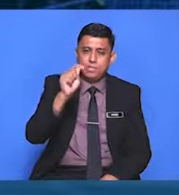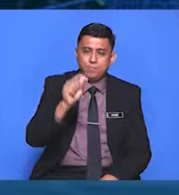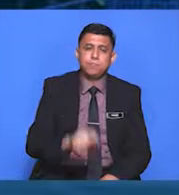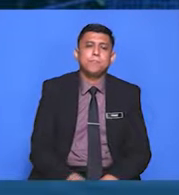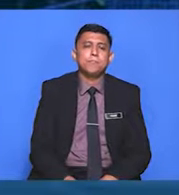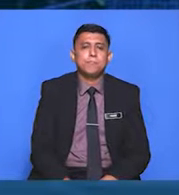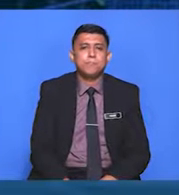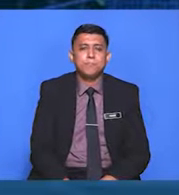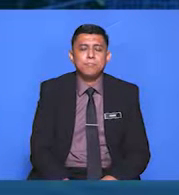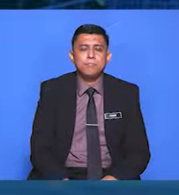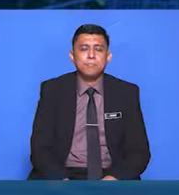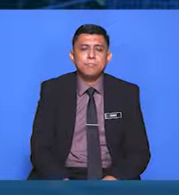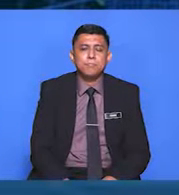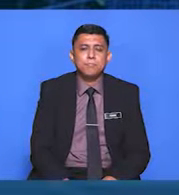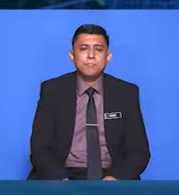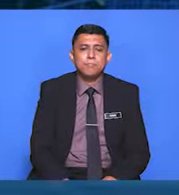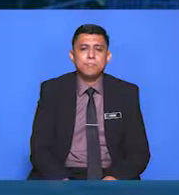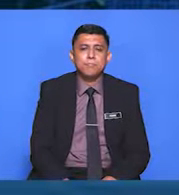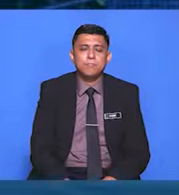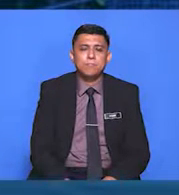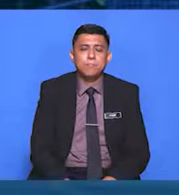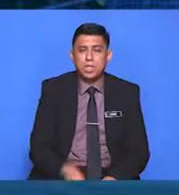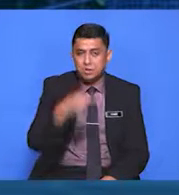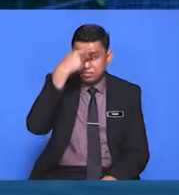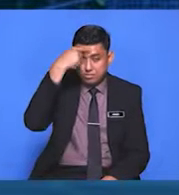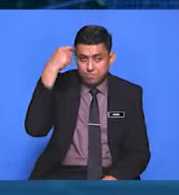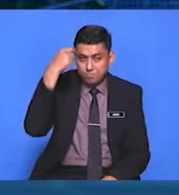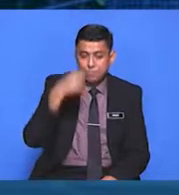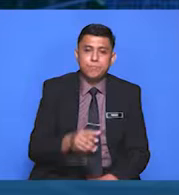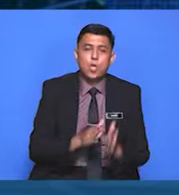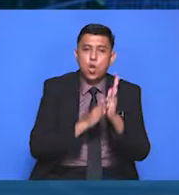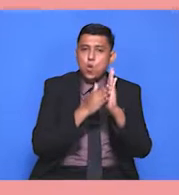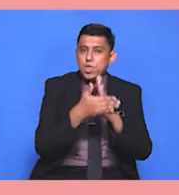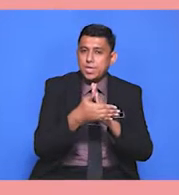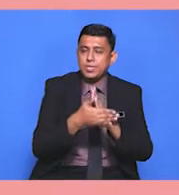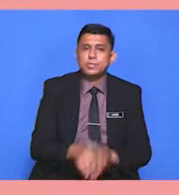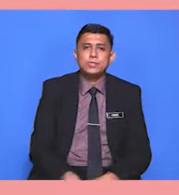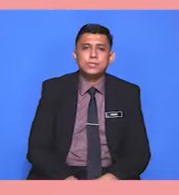Kenaikan permintaan aggregate adalah disebabkan oleh